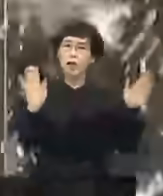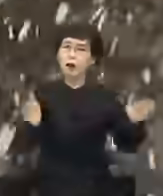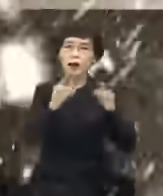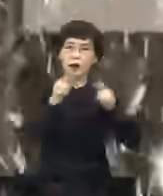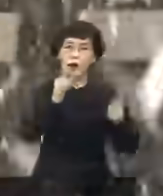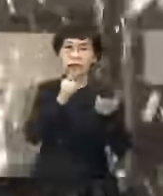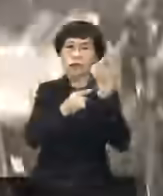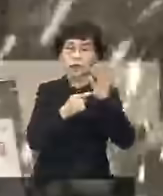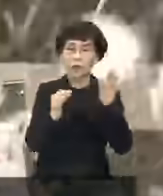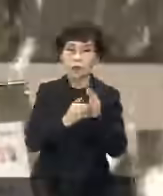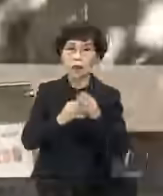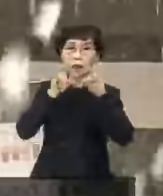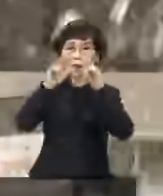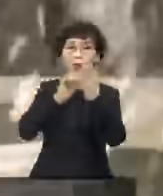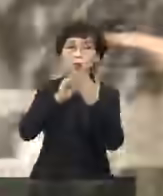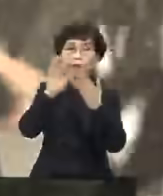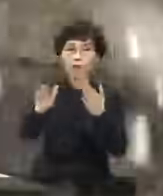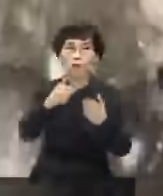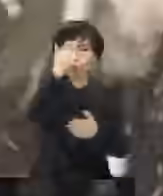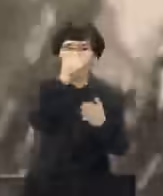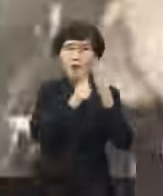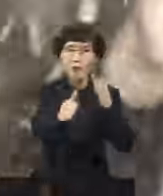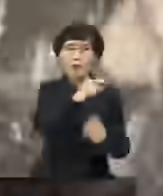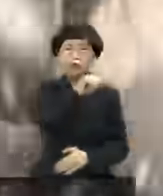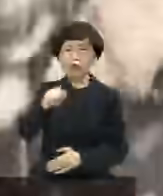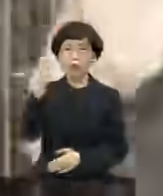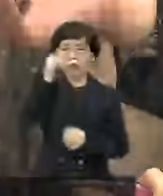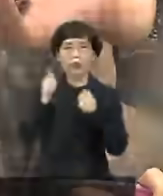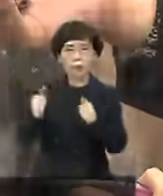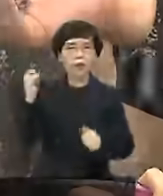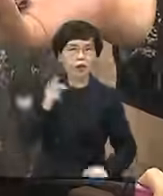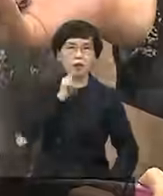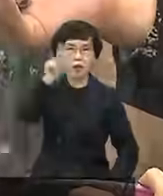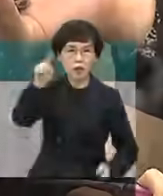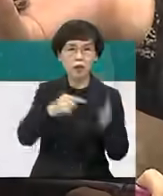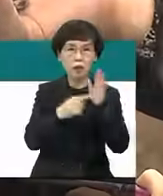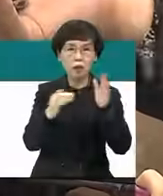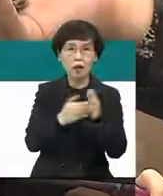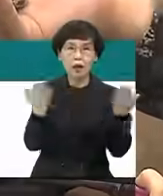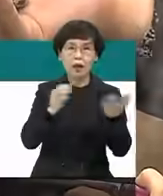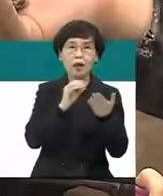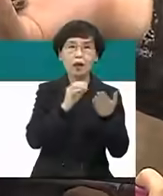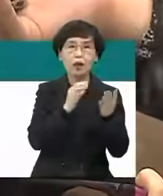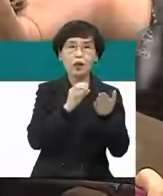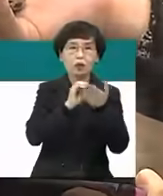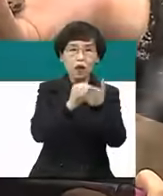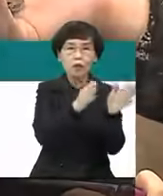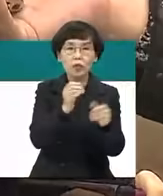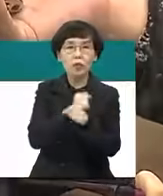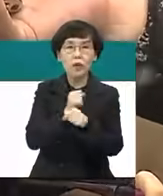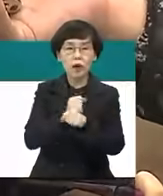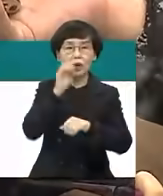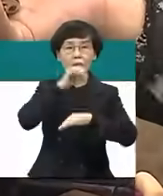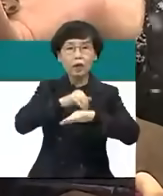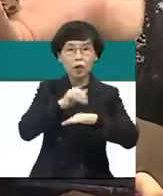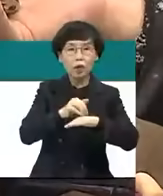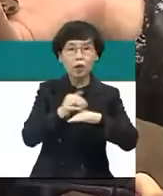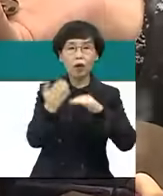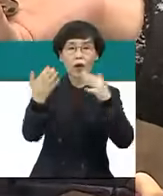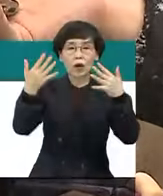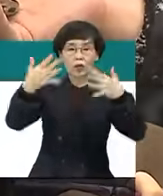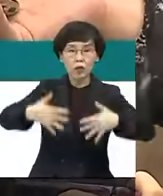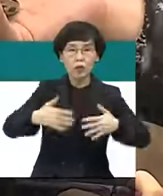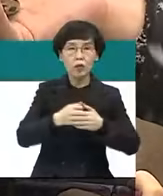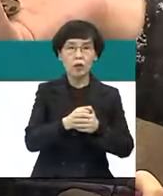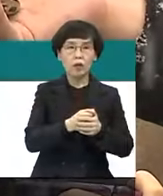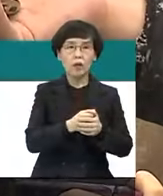선거 직후 법정을 빠져나와 항소하겠다는 뜻을 밝혔습니다. 취직을 준비하는 인턴을 전제로 한 확인서에